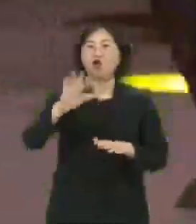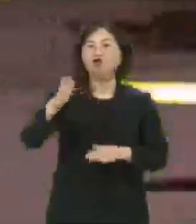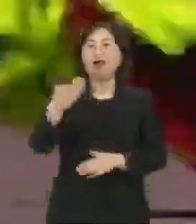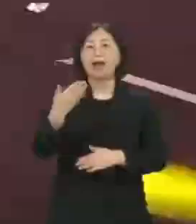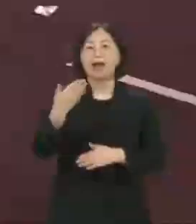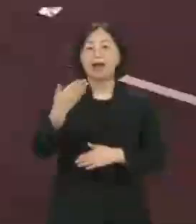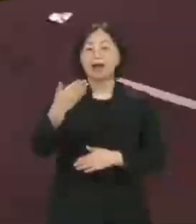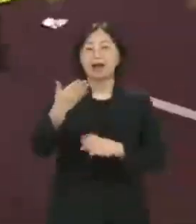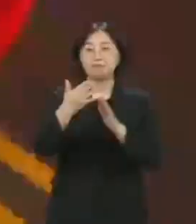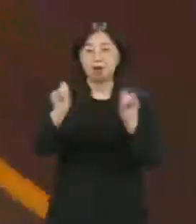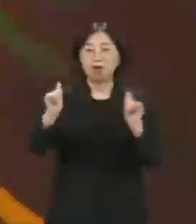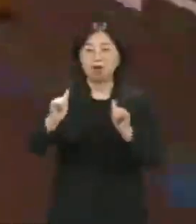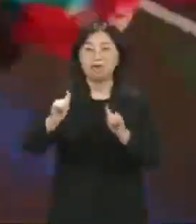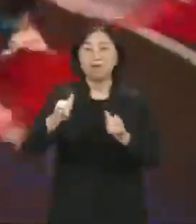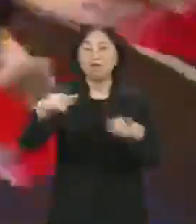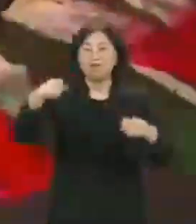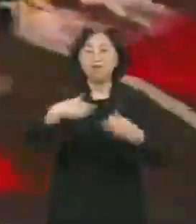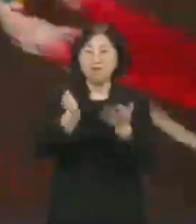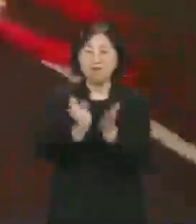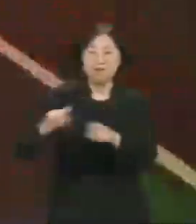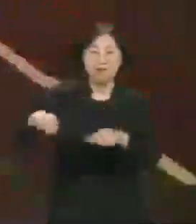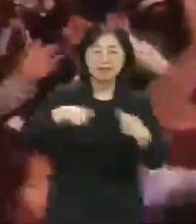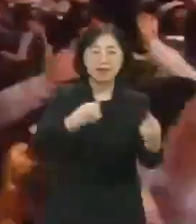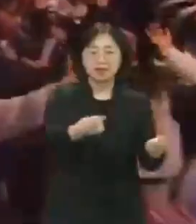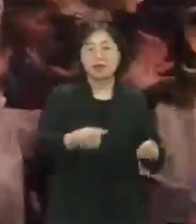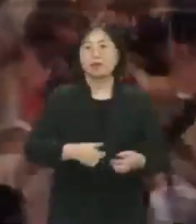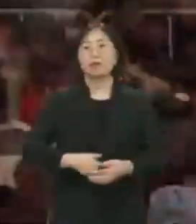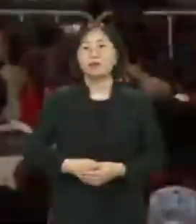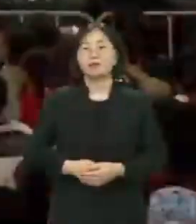참가해 다양한 장르의 공연이 펼쳐집니다.